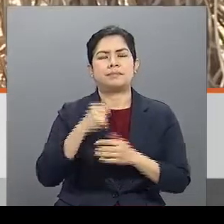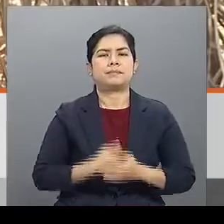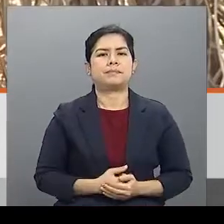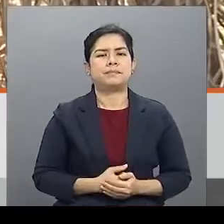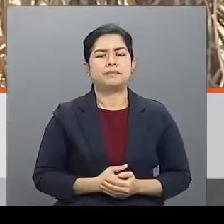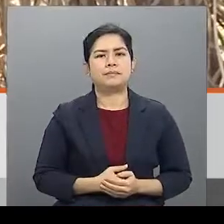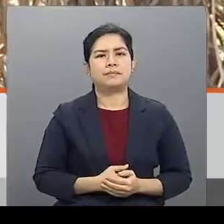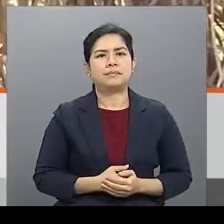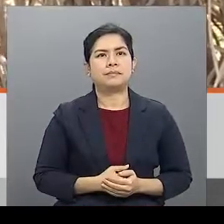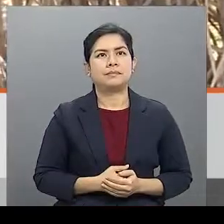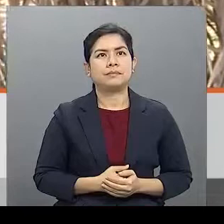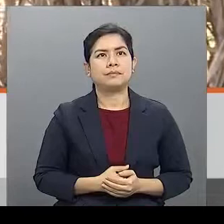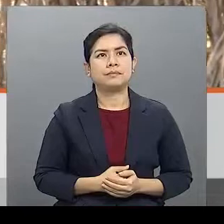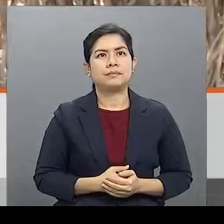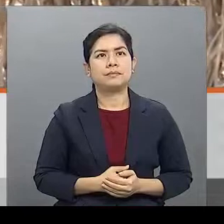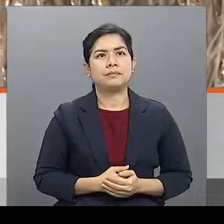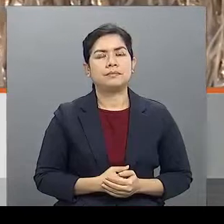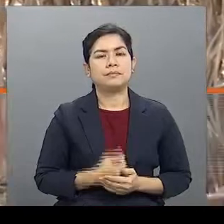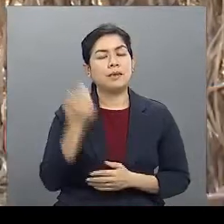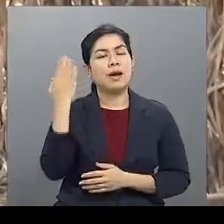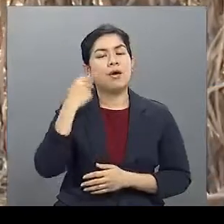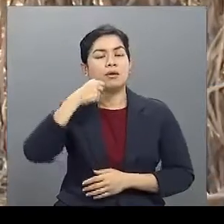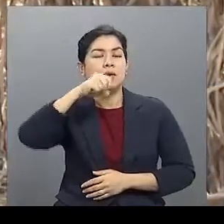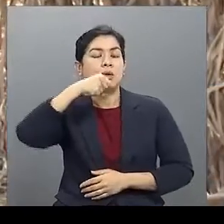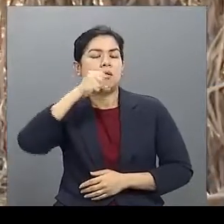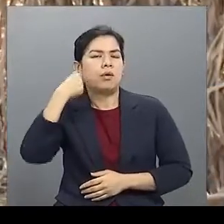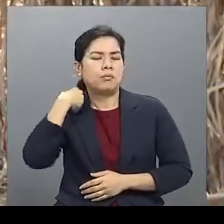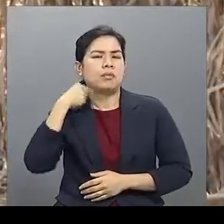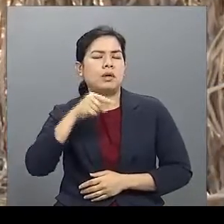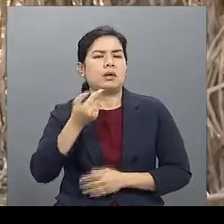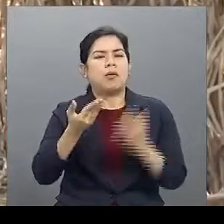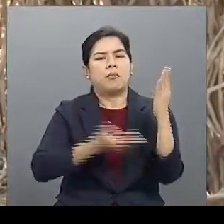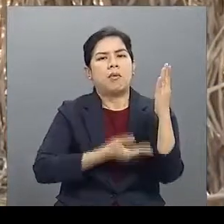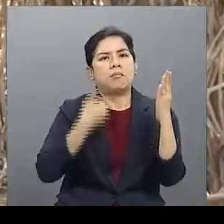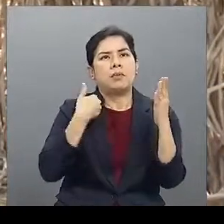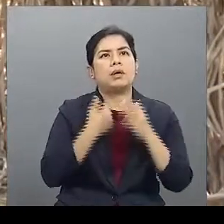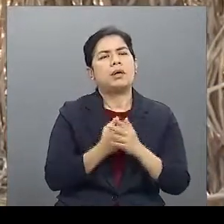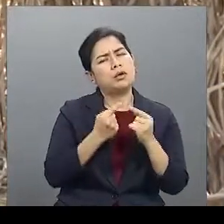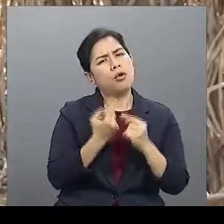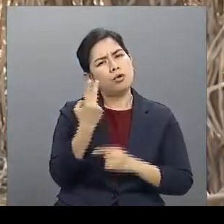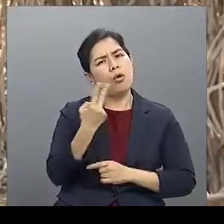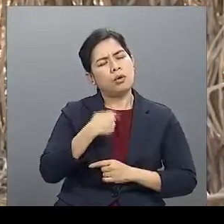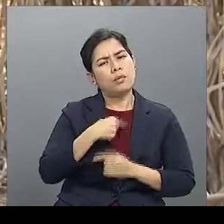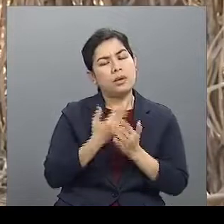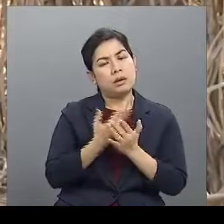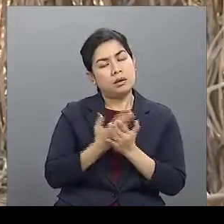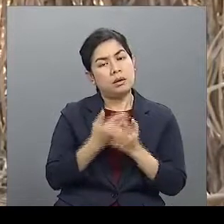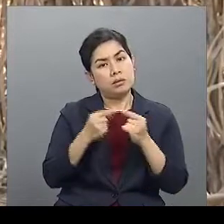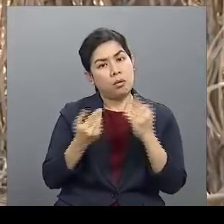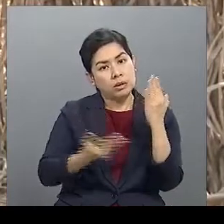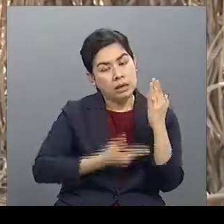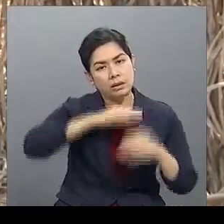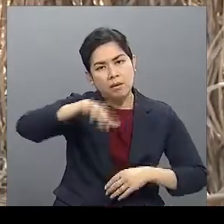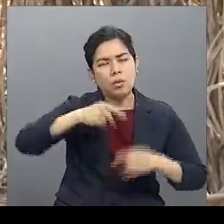แต่ก่อนตัดอ้อยไฟใหม่ก็ได้ผัวเมียคู่นึงก็ได้ประมาณแสนกว่าบาทต่อปี